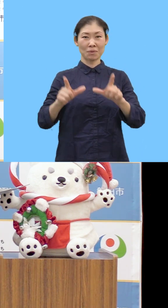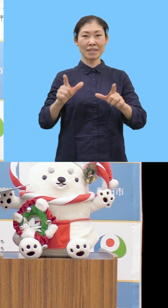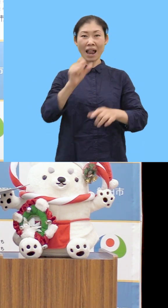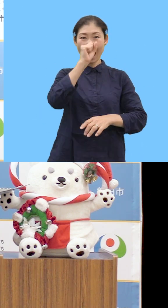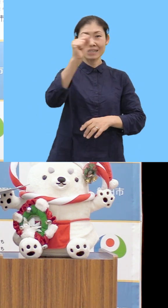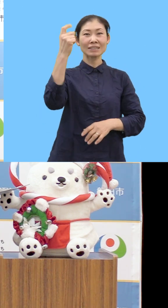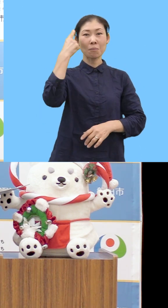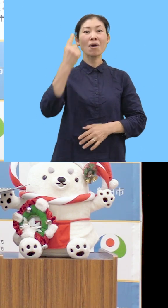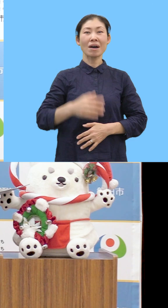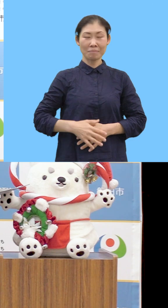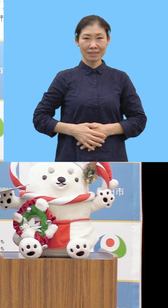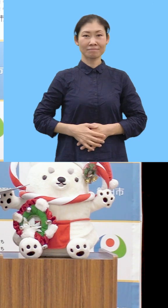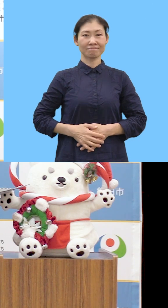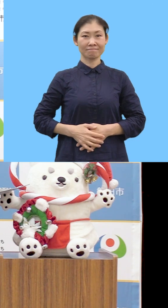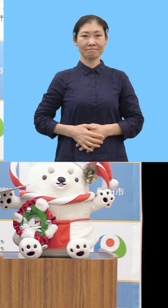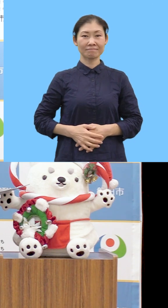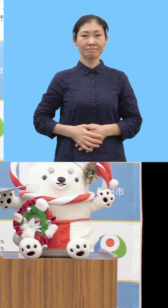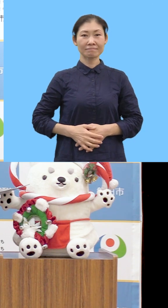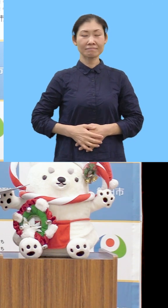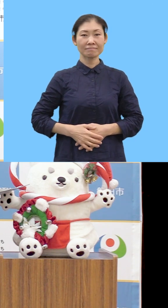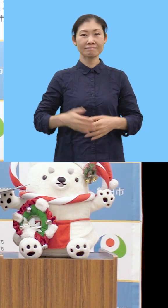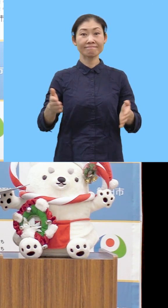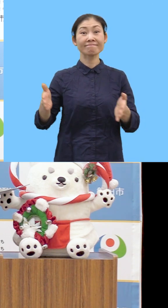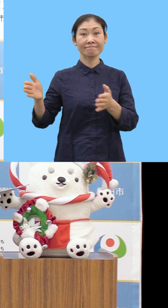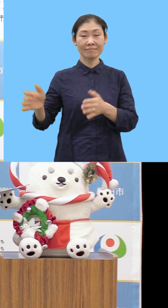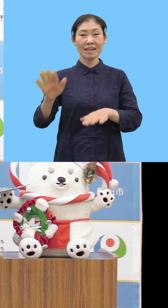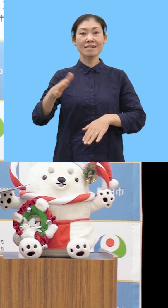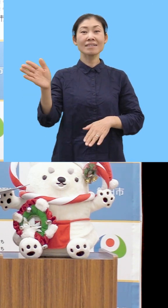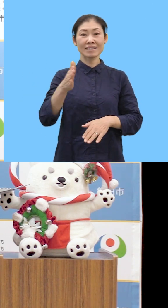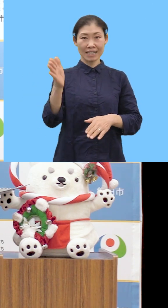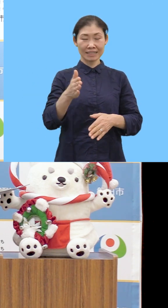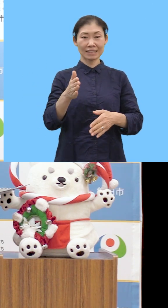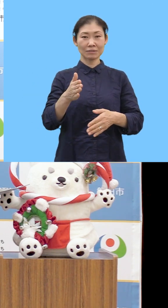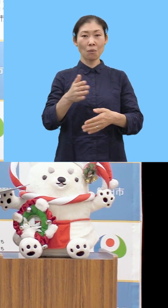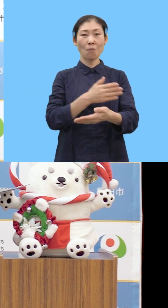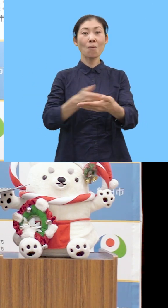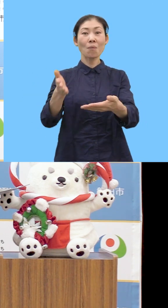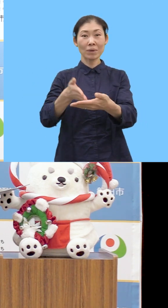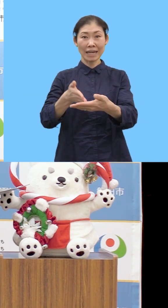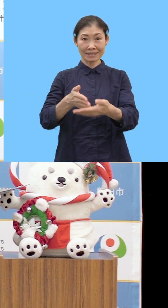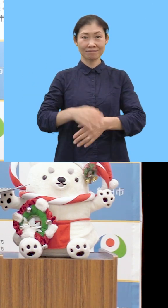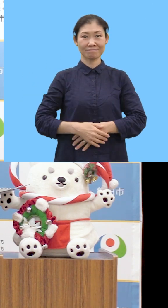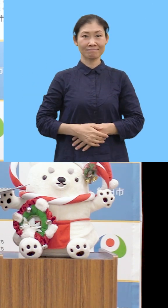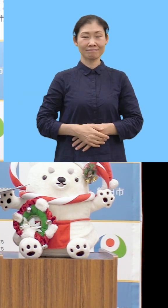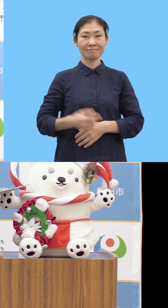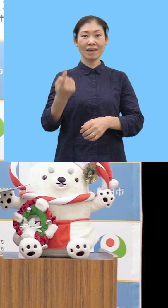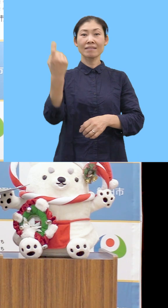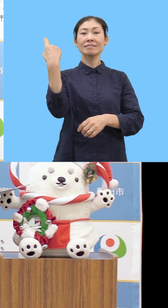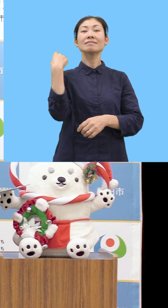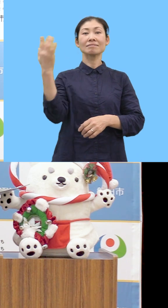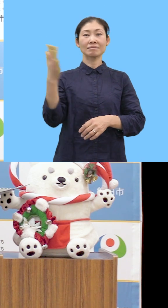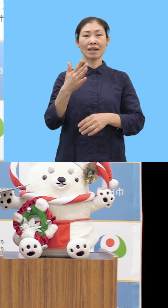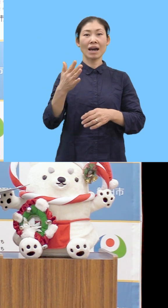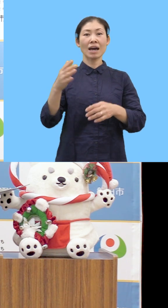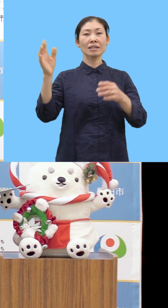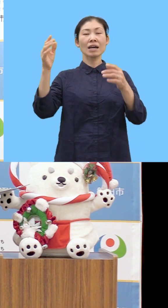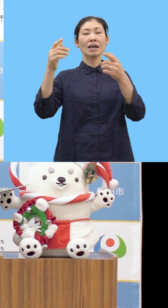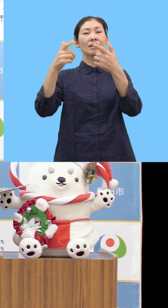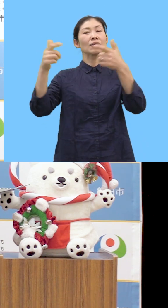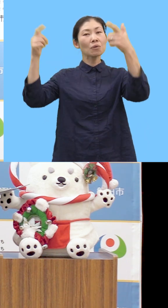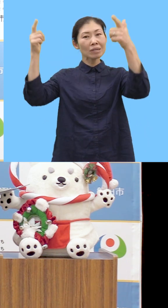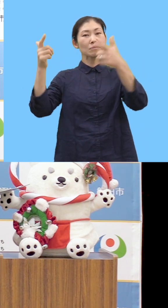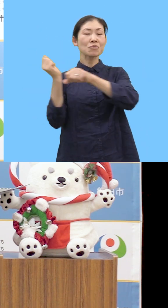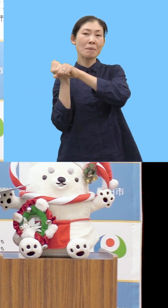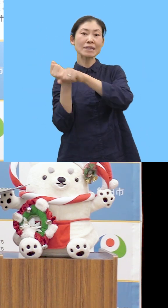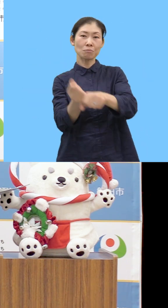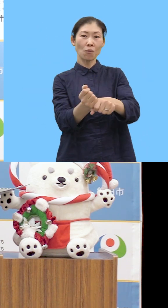し前段で話をしていきたいなというふうに思いますが、最近の話題のですね、まず昨日ドリームベースボールイン磐田が行われ